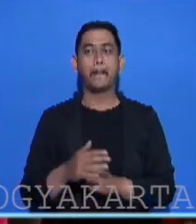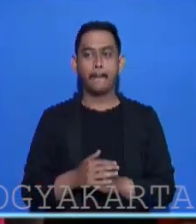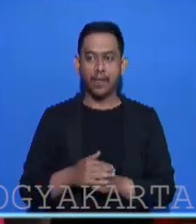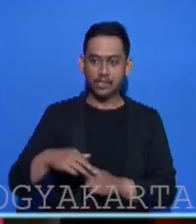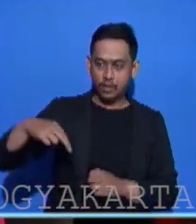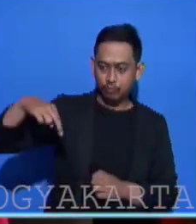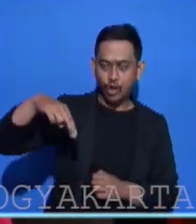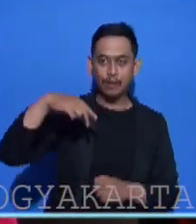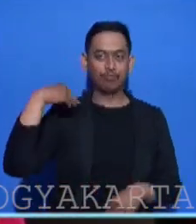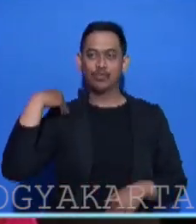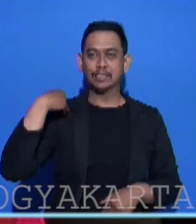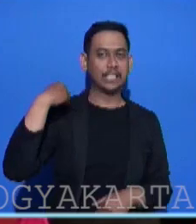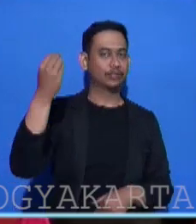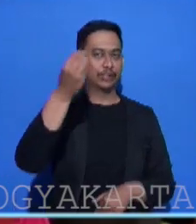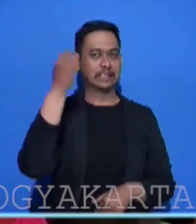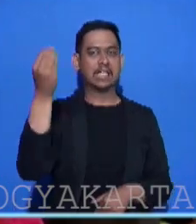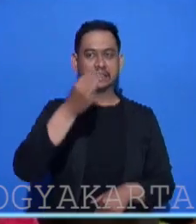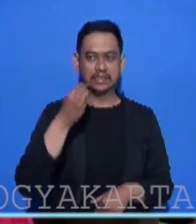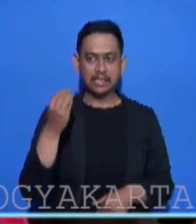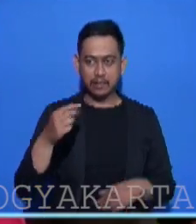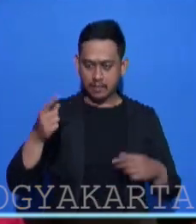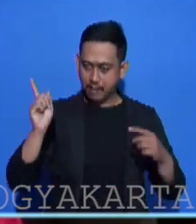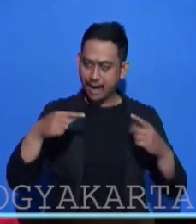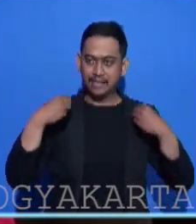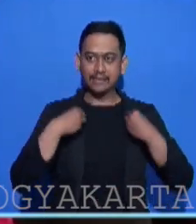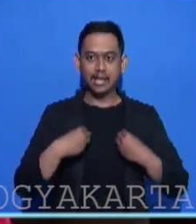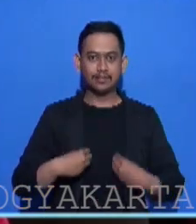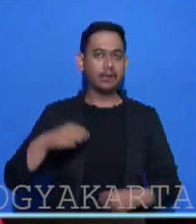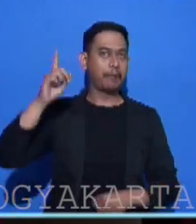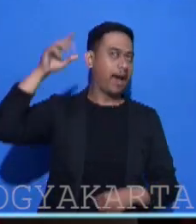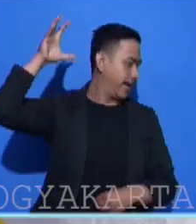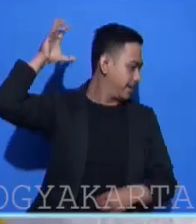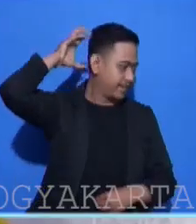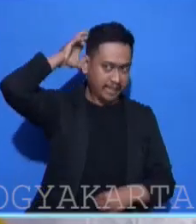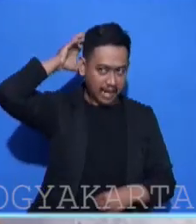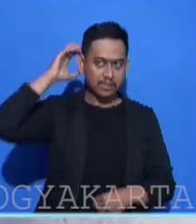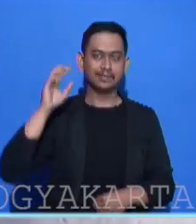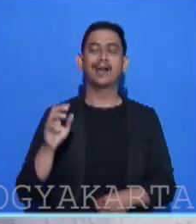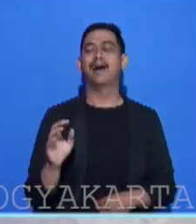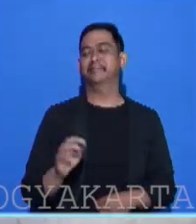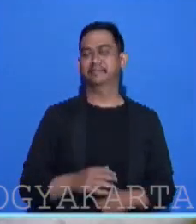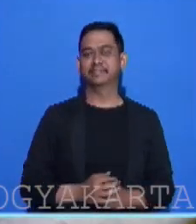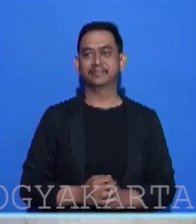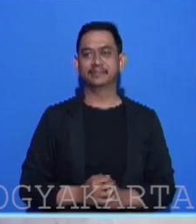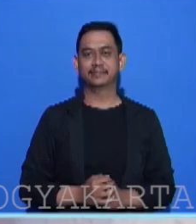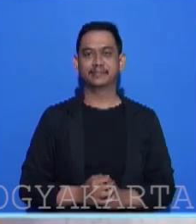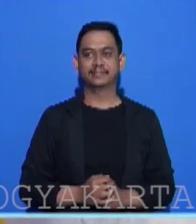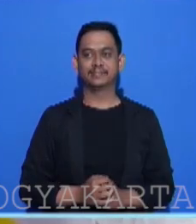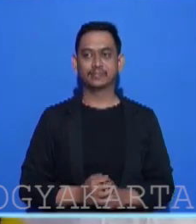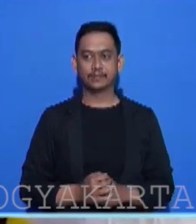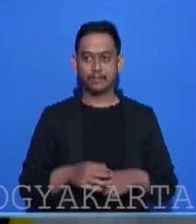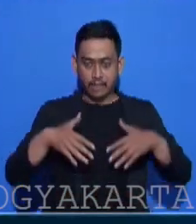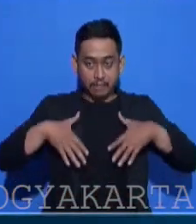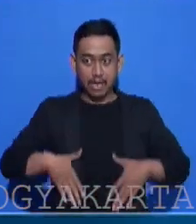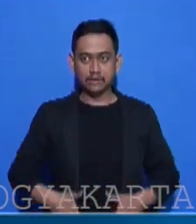Jalan-jalan kita kadang suka pakai kebaya tapi tidak sanggulan. Bangga aja pakai ya. Kami berkebaya di hampir